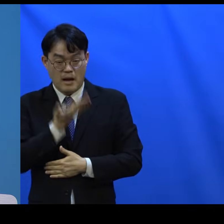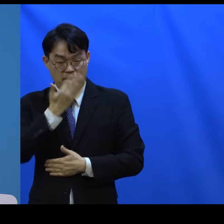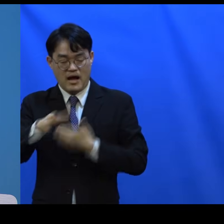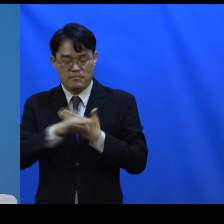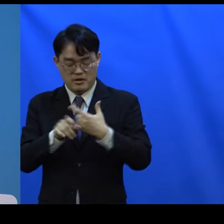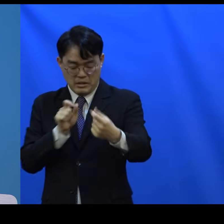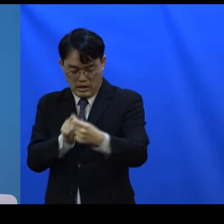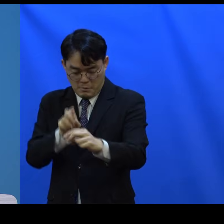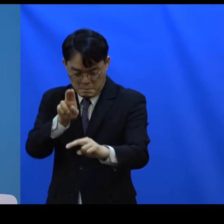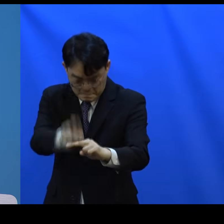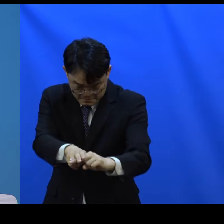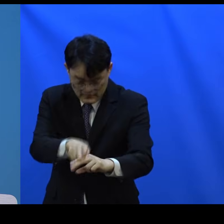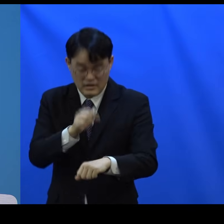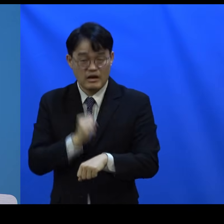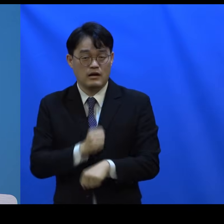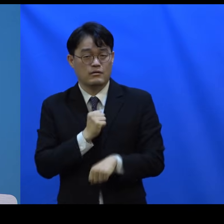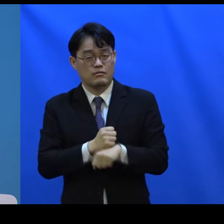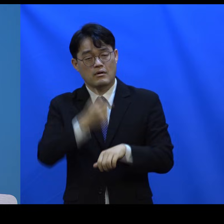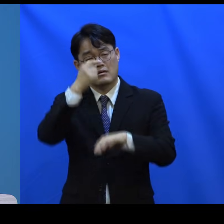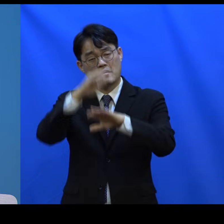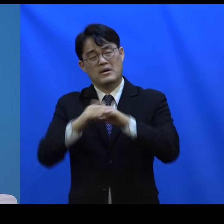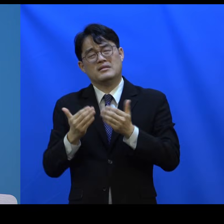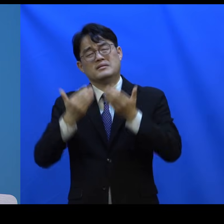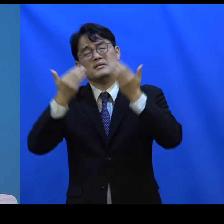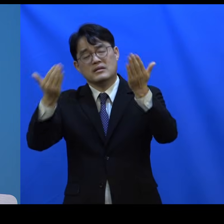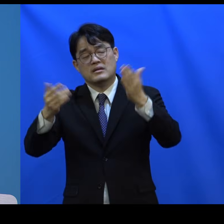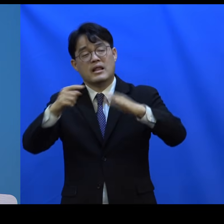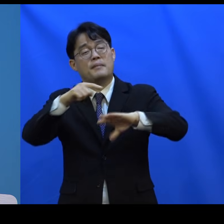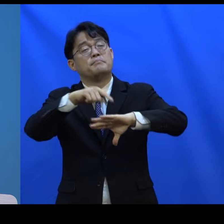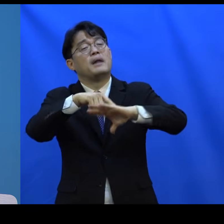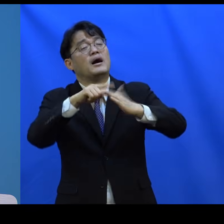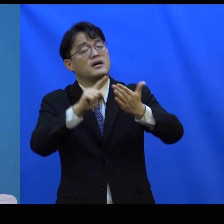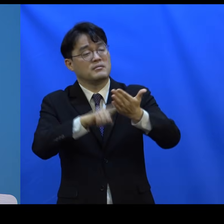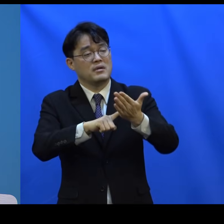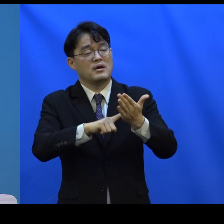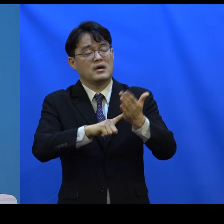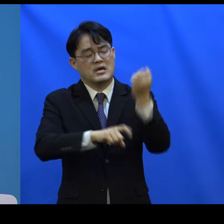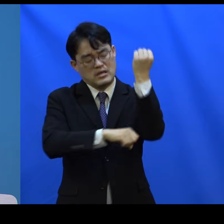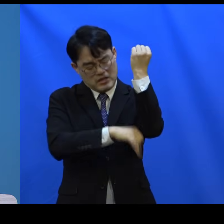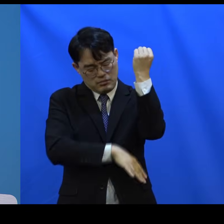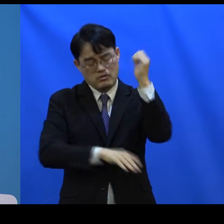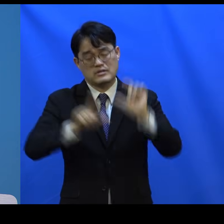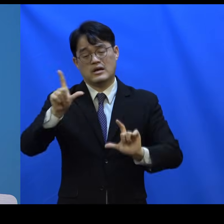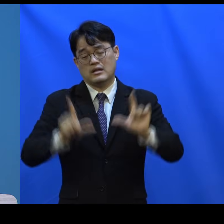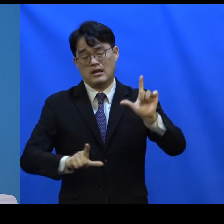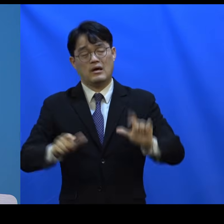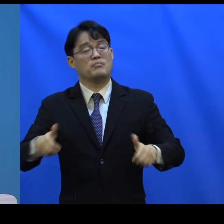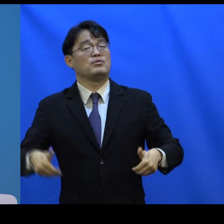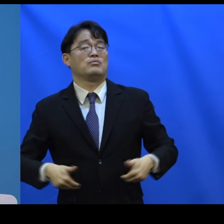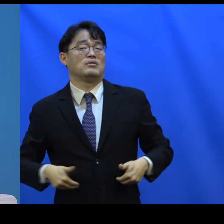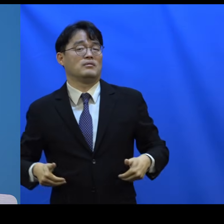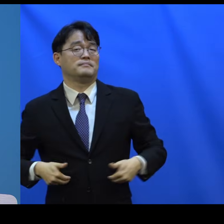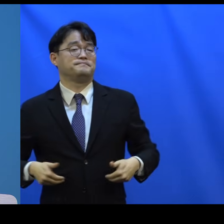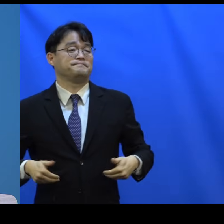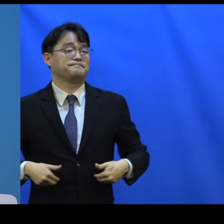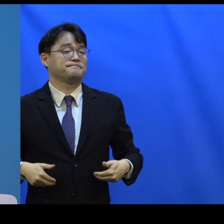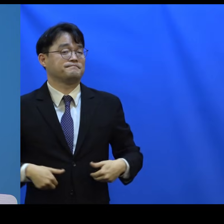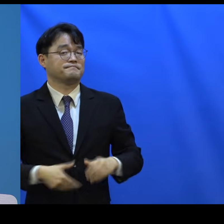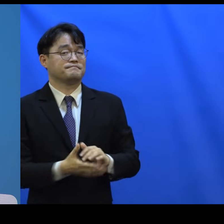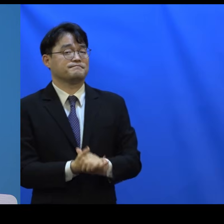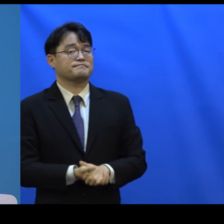그죠? 이게 필요해요, 여러분. 안 그러면 우리 해운대 해변로는 늘 복잡해요.